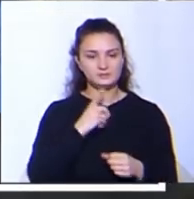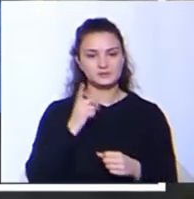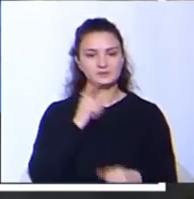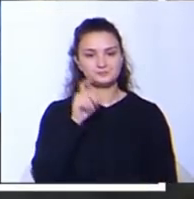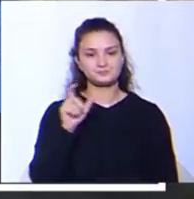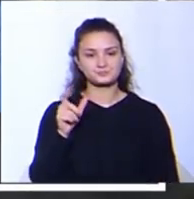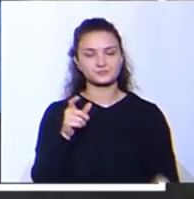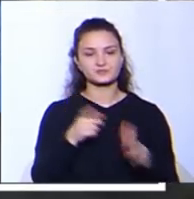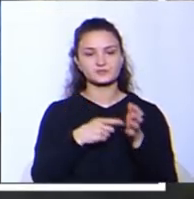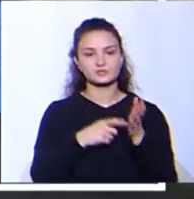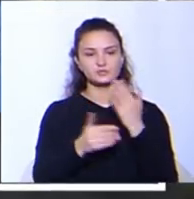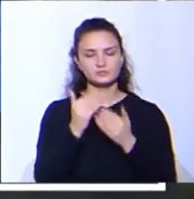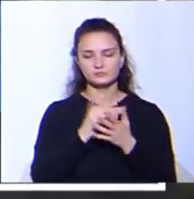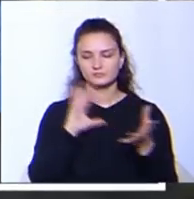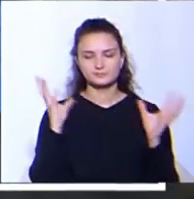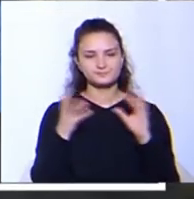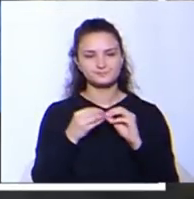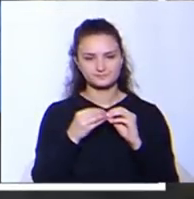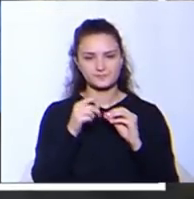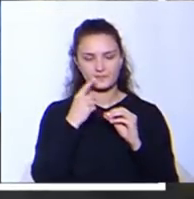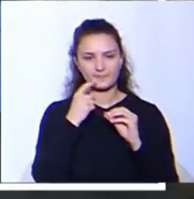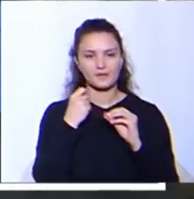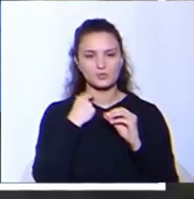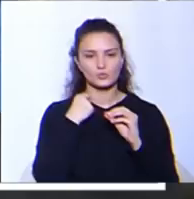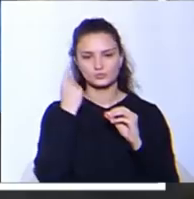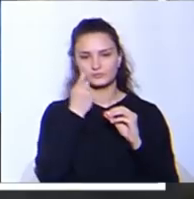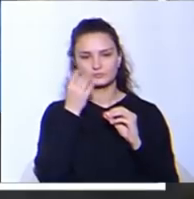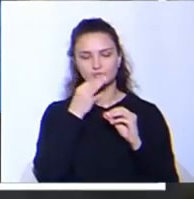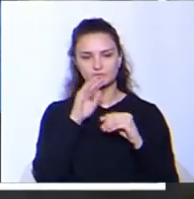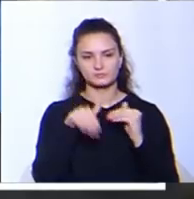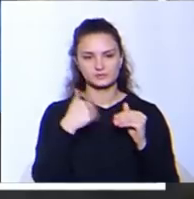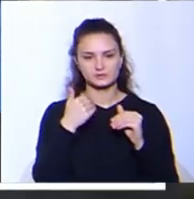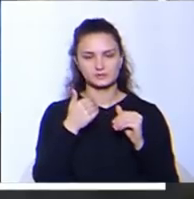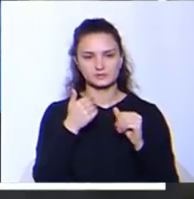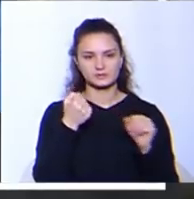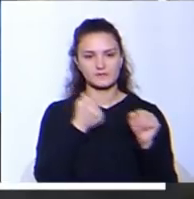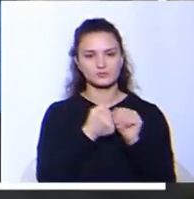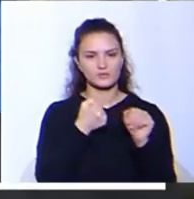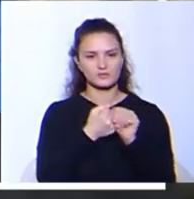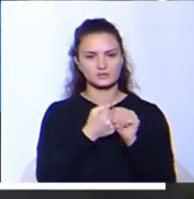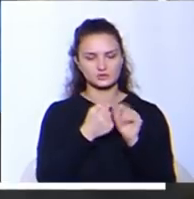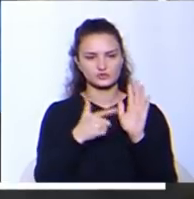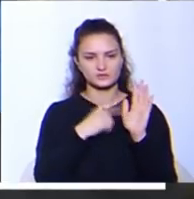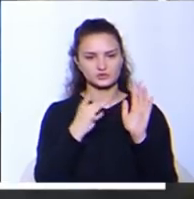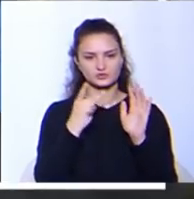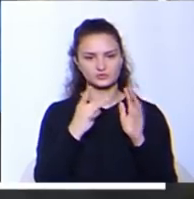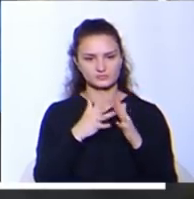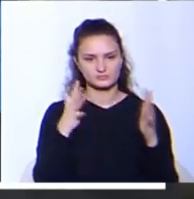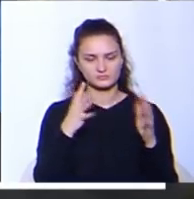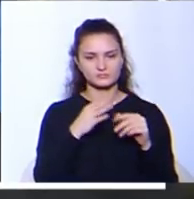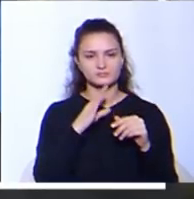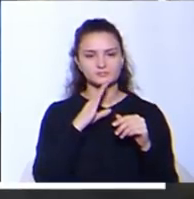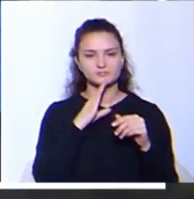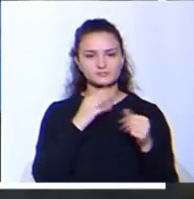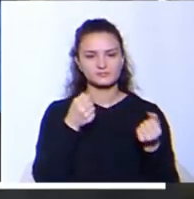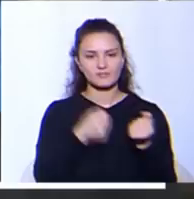Სპეციალისტებმა კვლევის შედეგები შეაჯამეს და აღნიშნეს, რომ ალკოჰოლური თრობის შემდეგ ავტოავარიის რისკი გაზრდილი იყო 7-ჯერ. სექსუალური